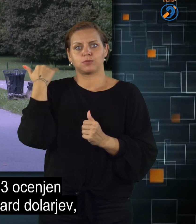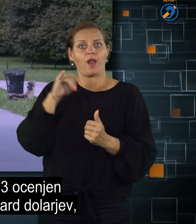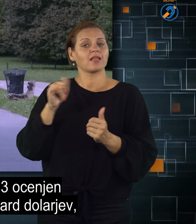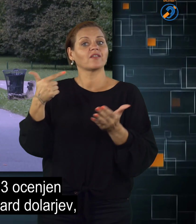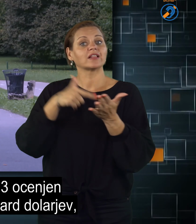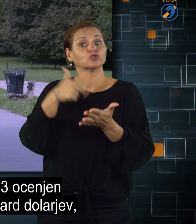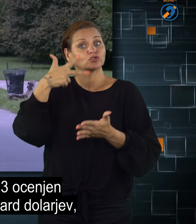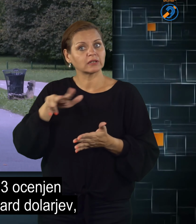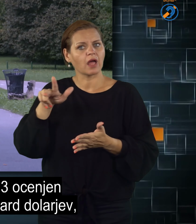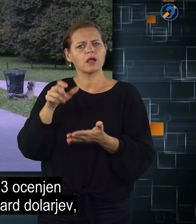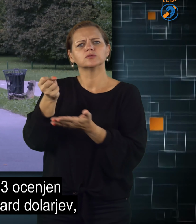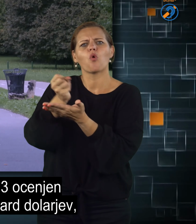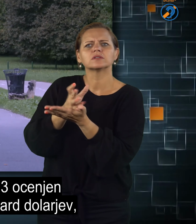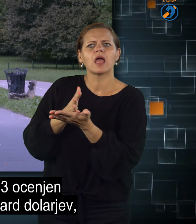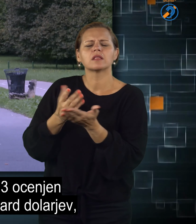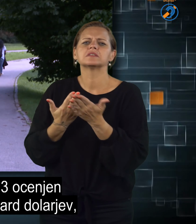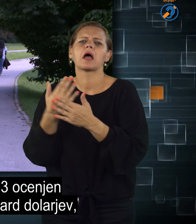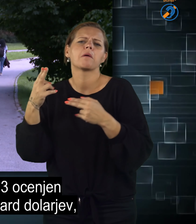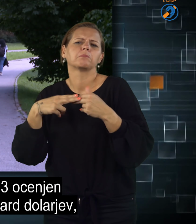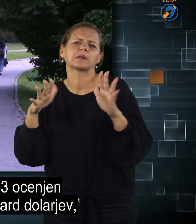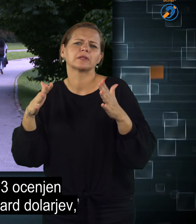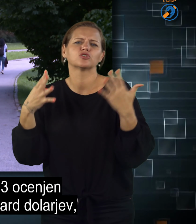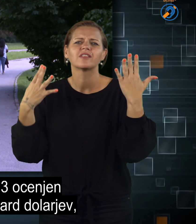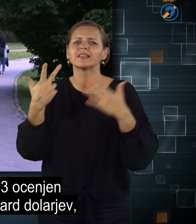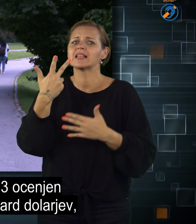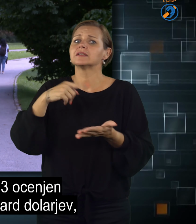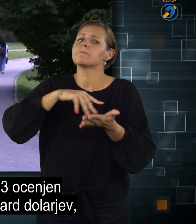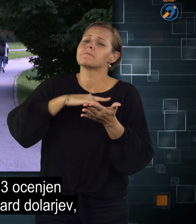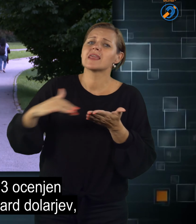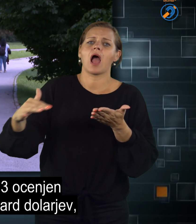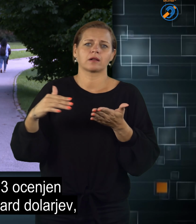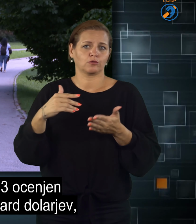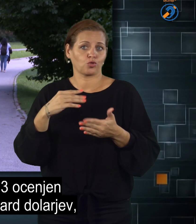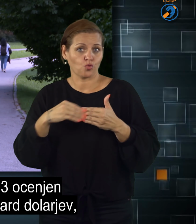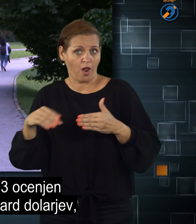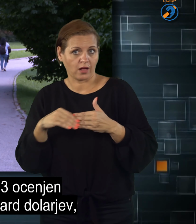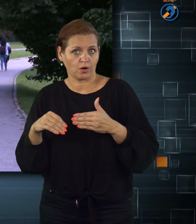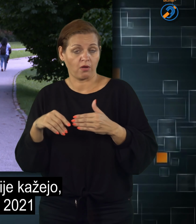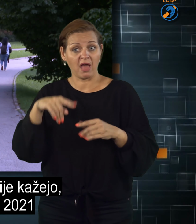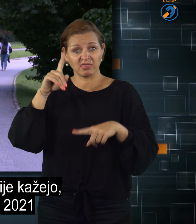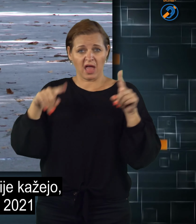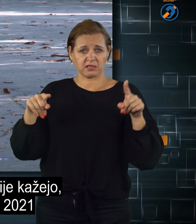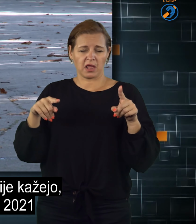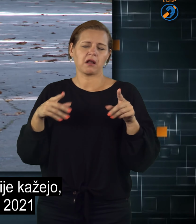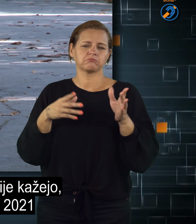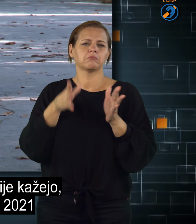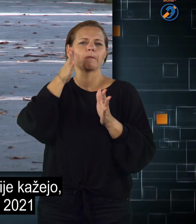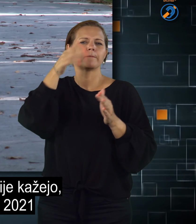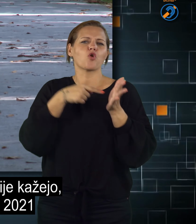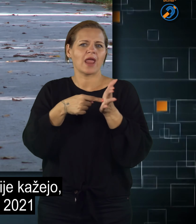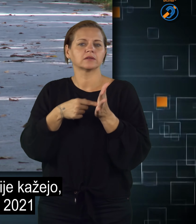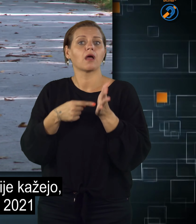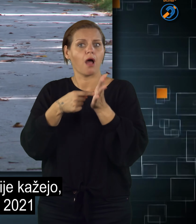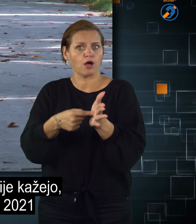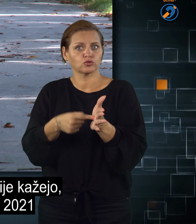Če je bil leta 2013 ocenjen na približno 39 milijard dolarjev, nekatere projekcije kažejo, da bi do